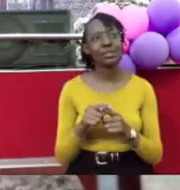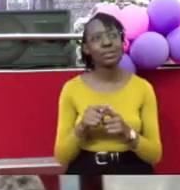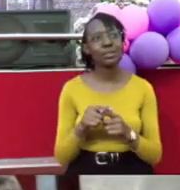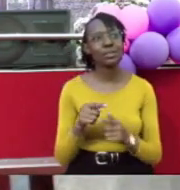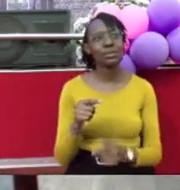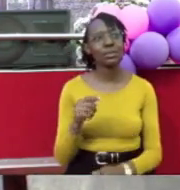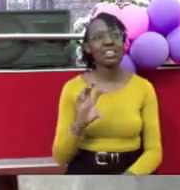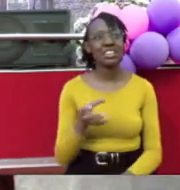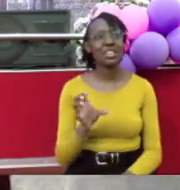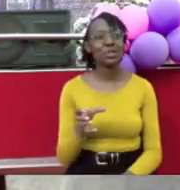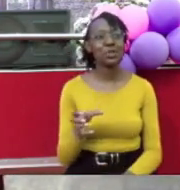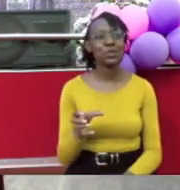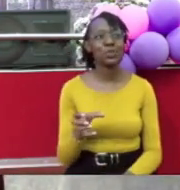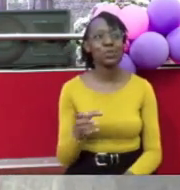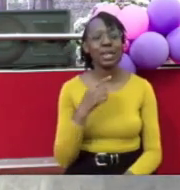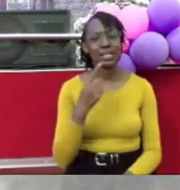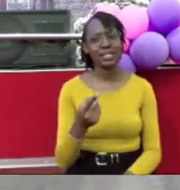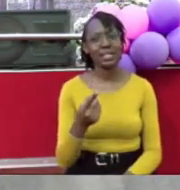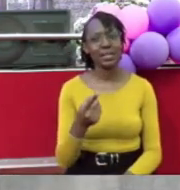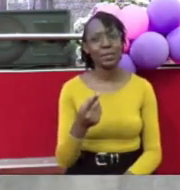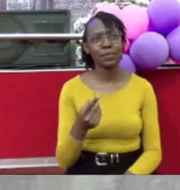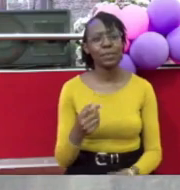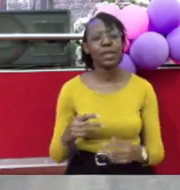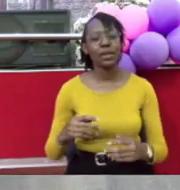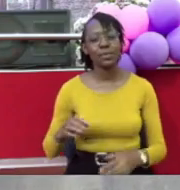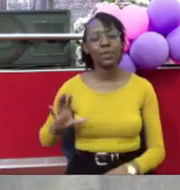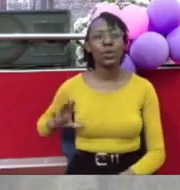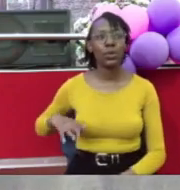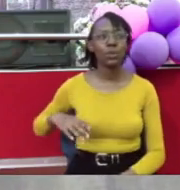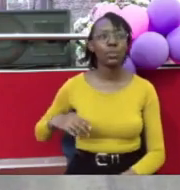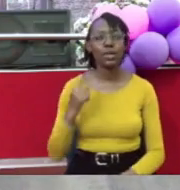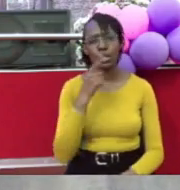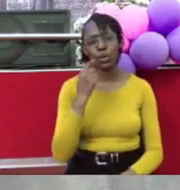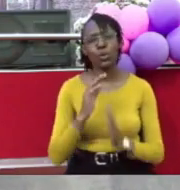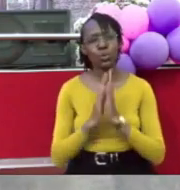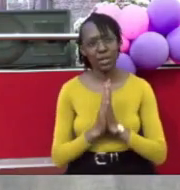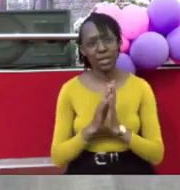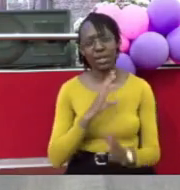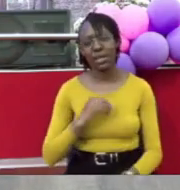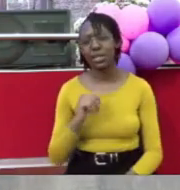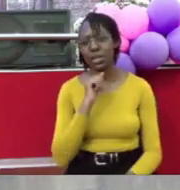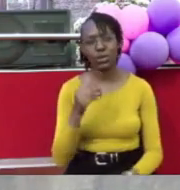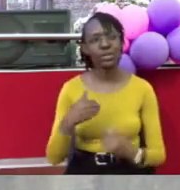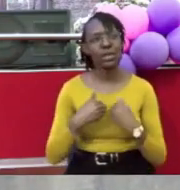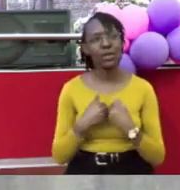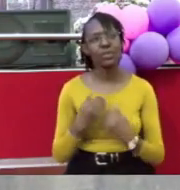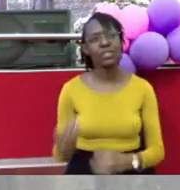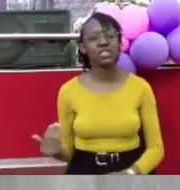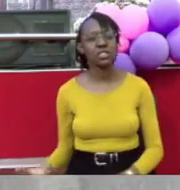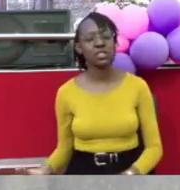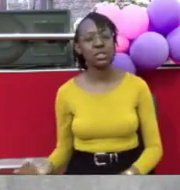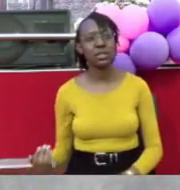he said, those women who are married and they have no children, wale wamama wameolewa na hawana watoto, we pray for you to have